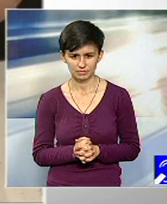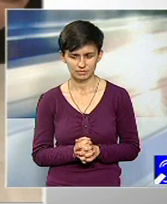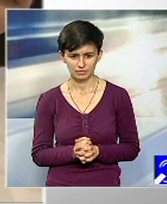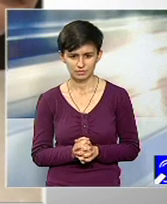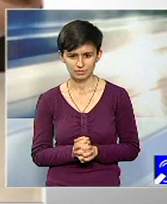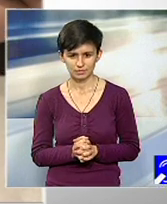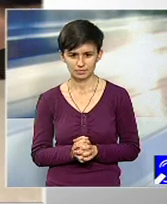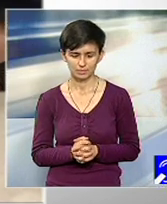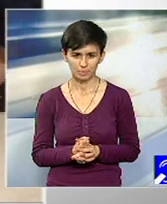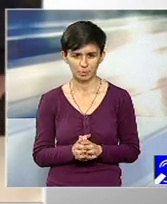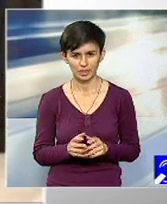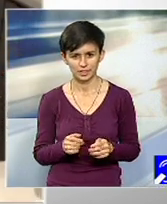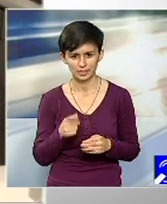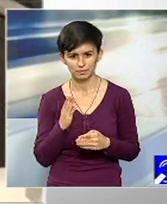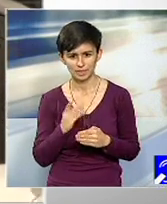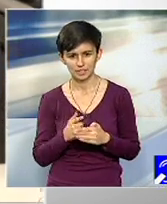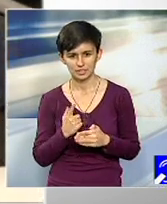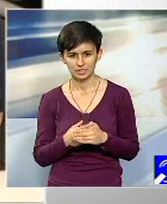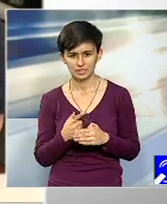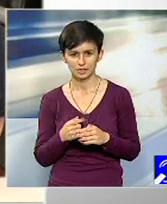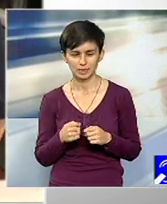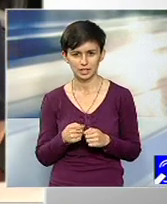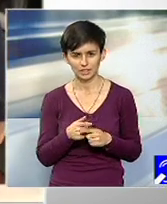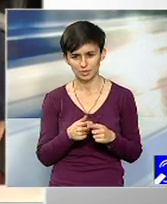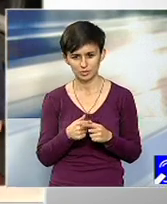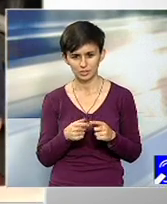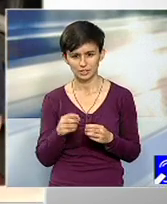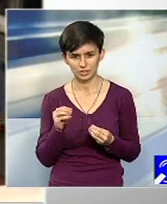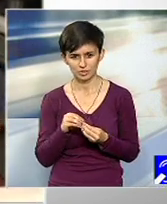Le sparge la luca frumos cu cuțitul.